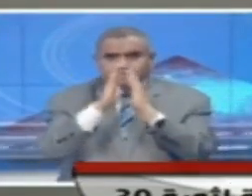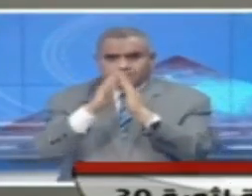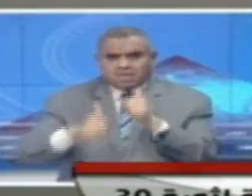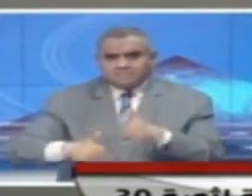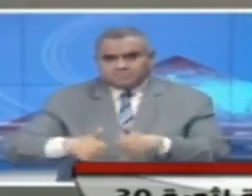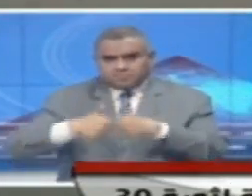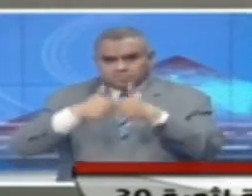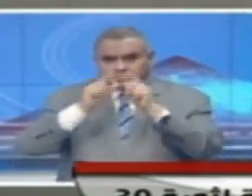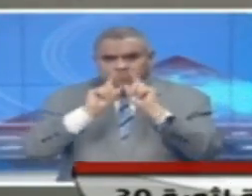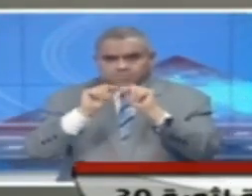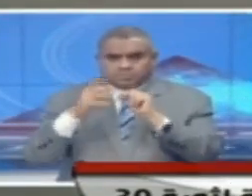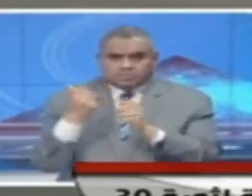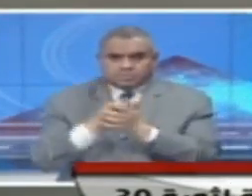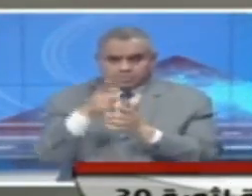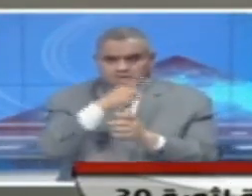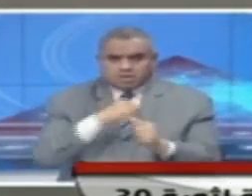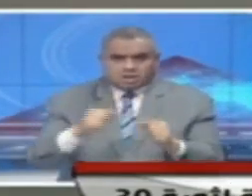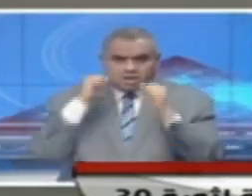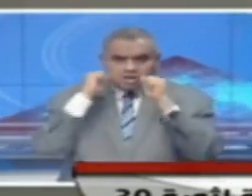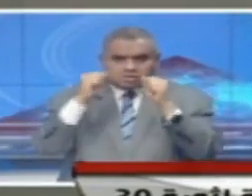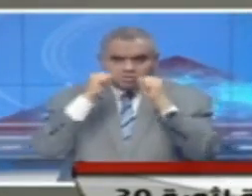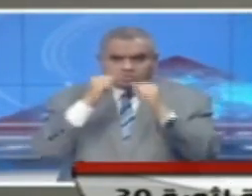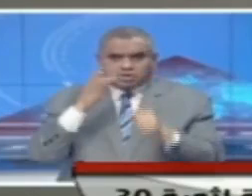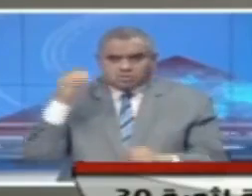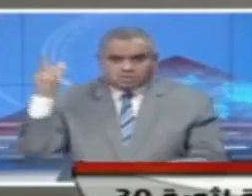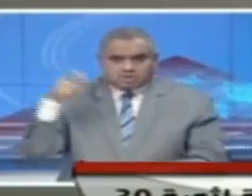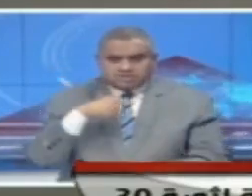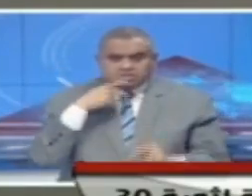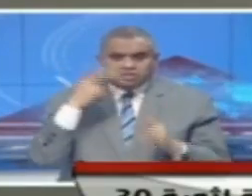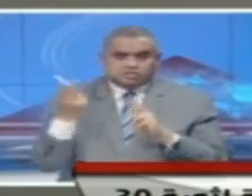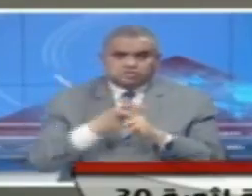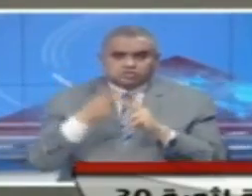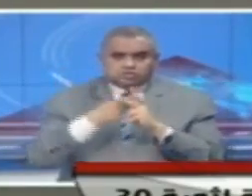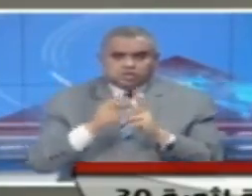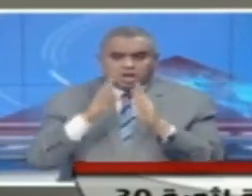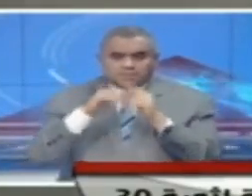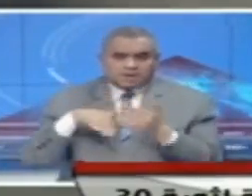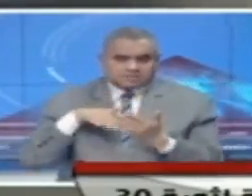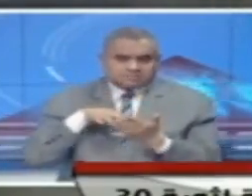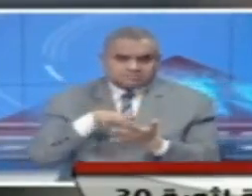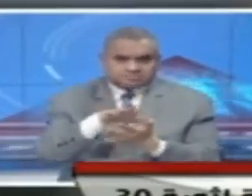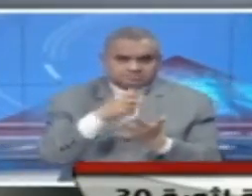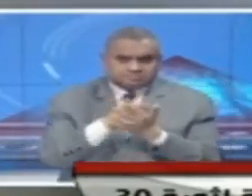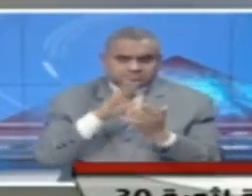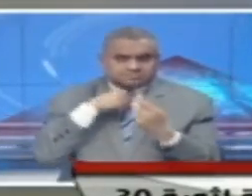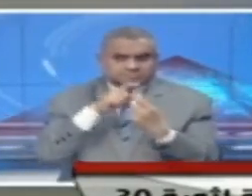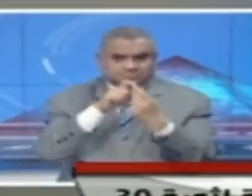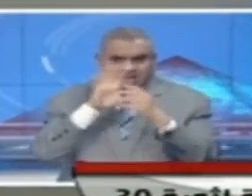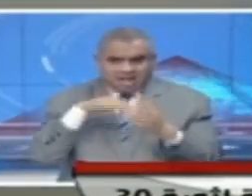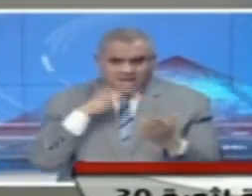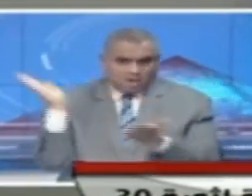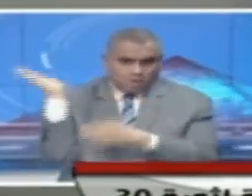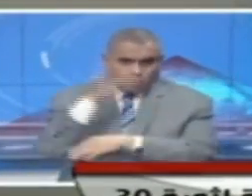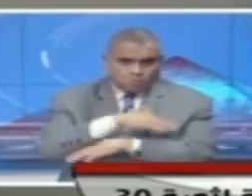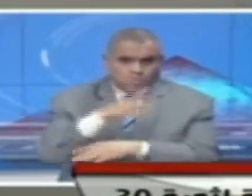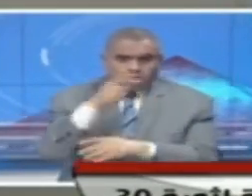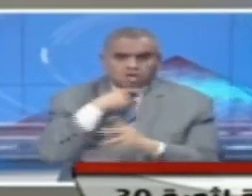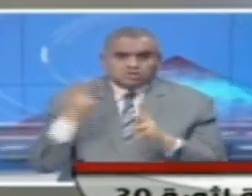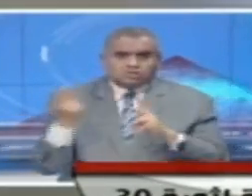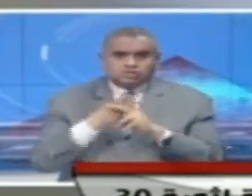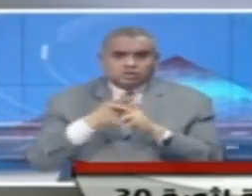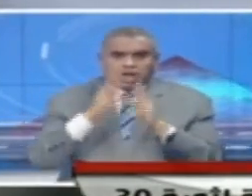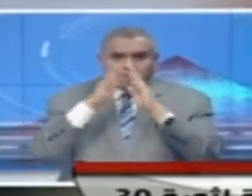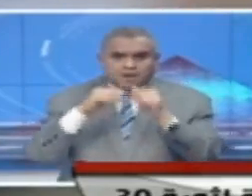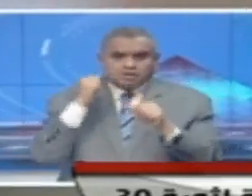الأصعدة. تلك الثورة التي خرج فيها المصريون ليتصدوا لمحاولات اختطاف الوطن، وكان المصريون